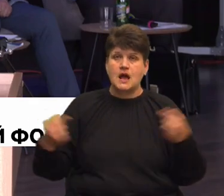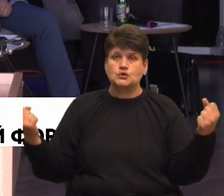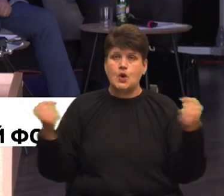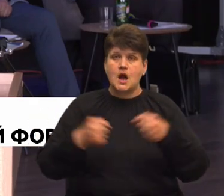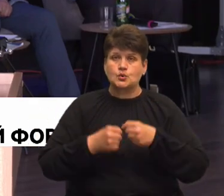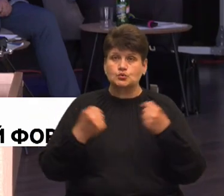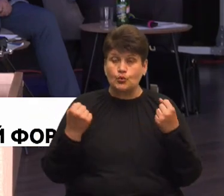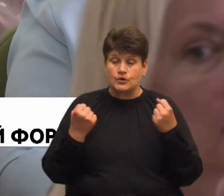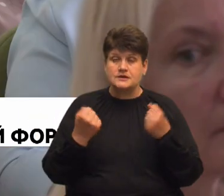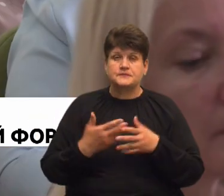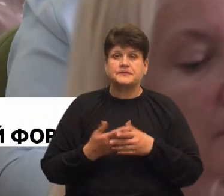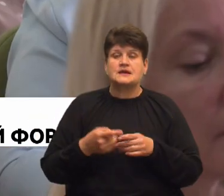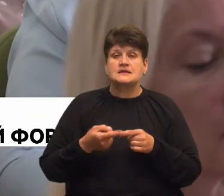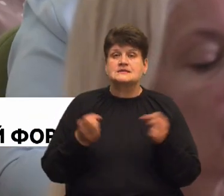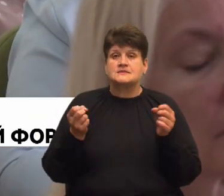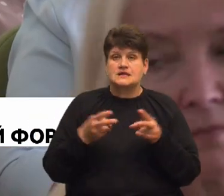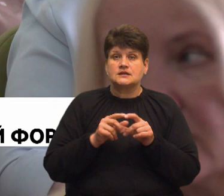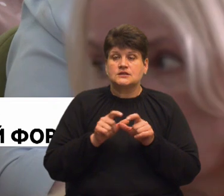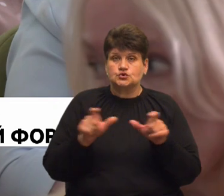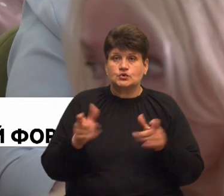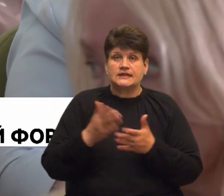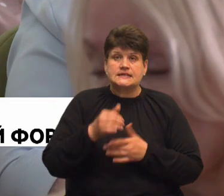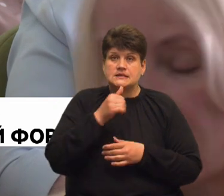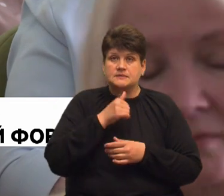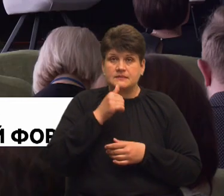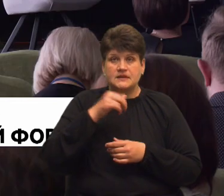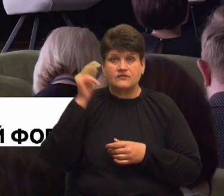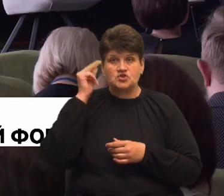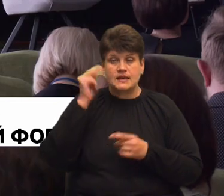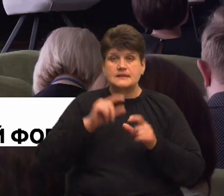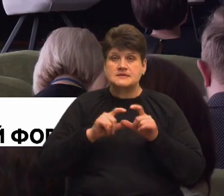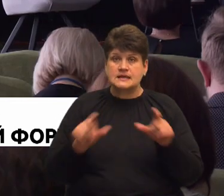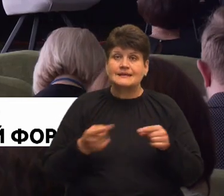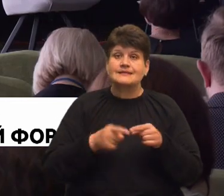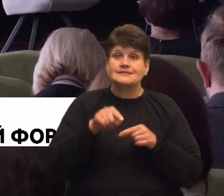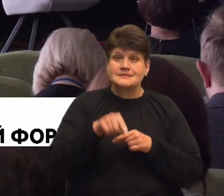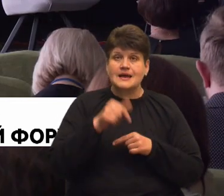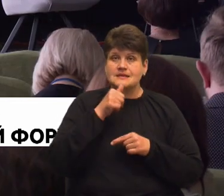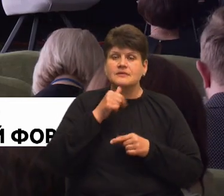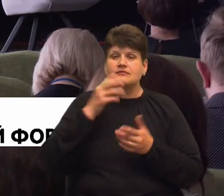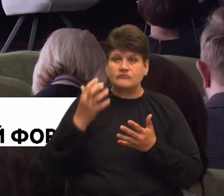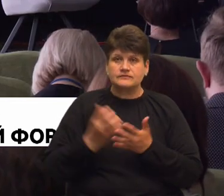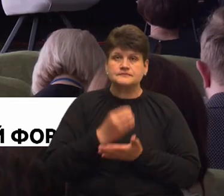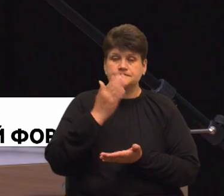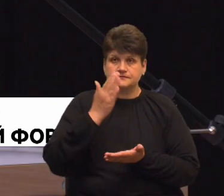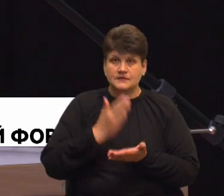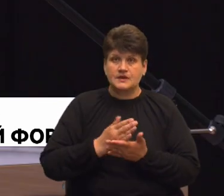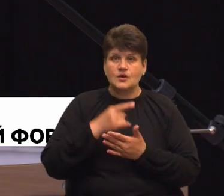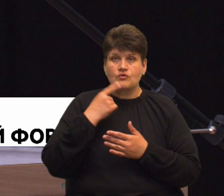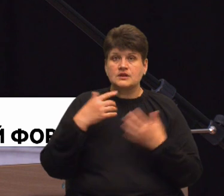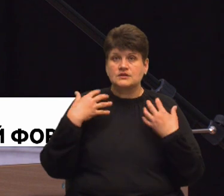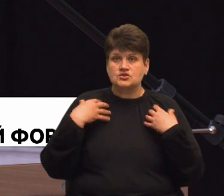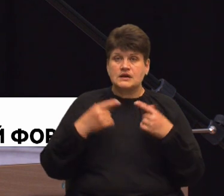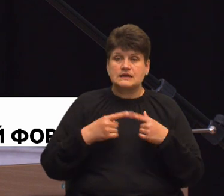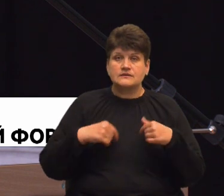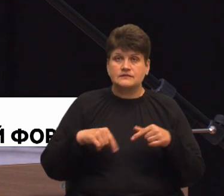спеціалізована школа імені Ігоря ґерети є експериментальним навчальним закладом це експеримент вдався каже начальниця відділу іннова народної діяльності